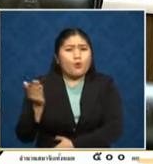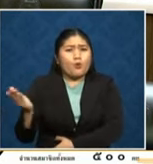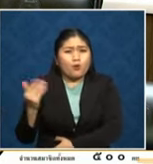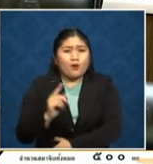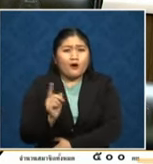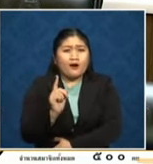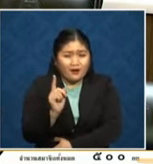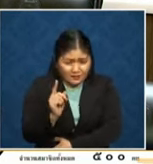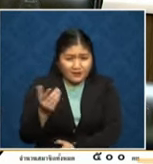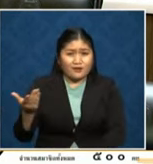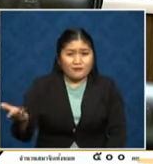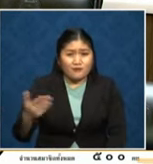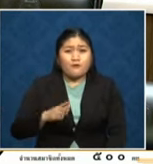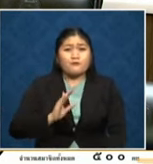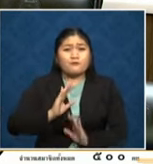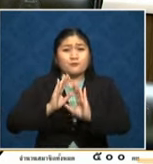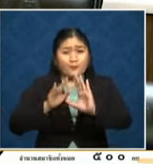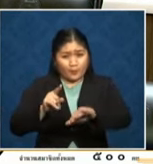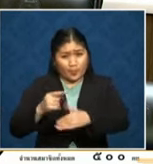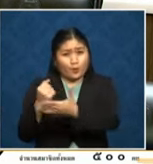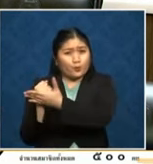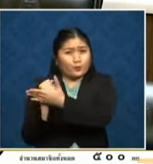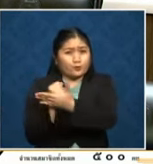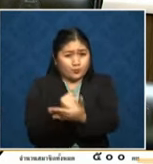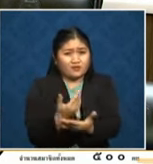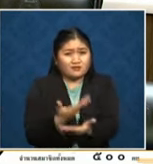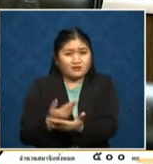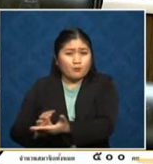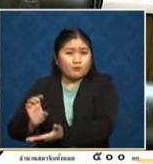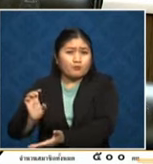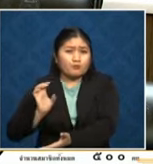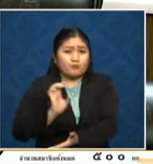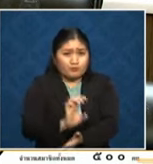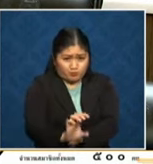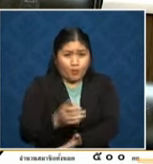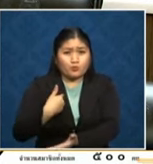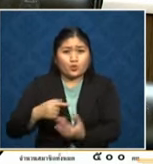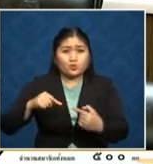ธานไปยังกรมโยธาธิการและผังเมืองช่วยอนุมัติงบประมาณในการก่